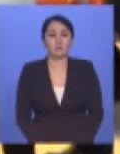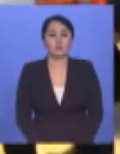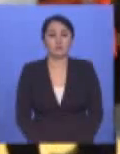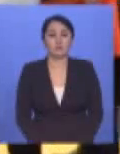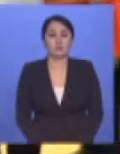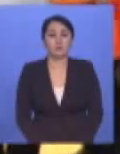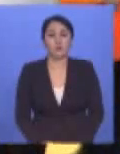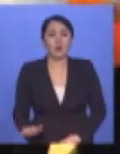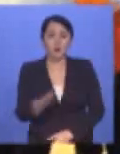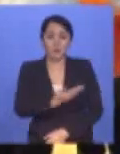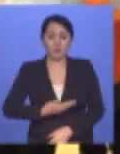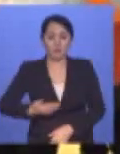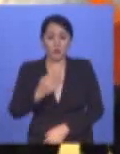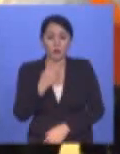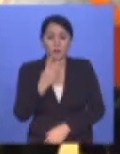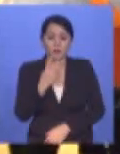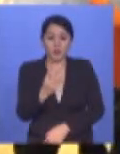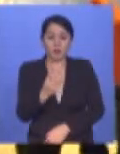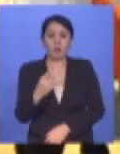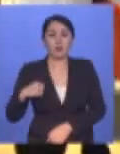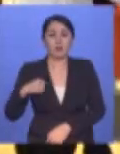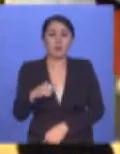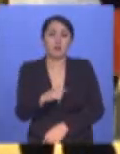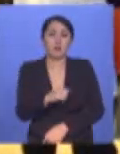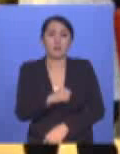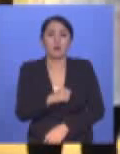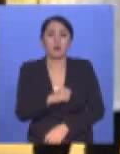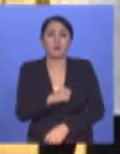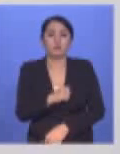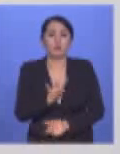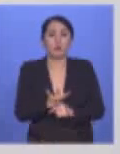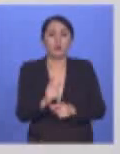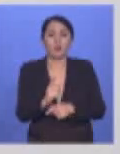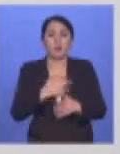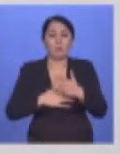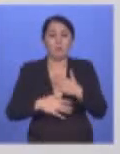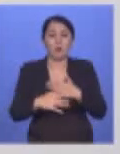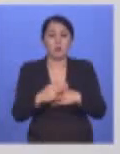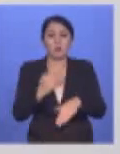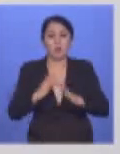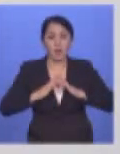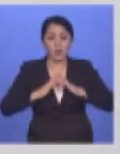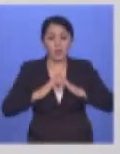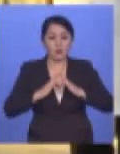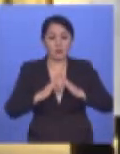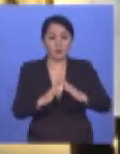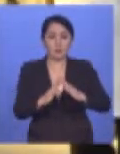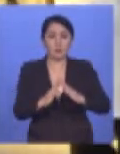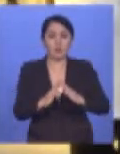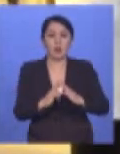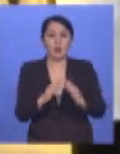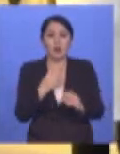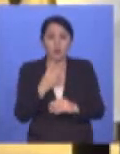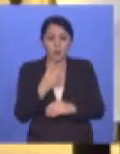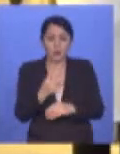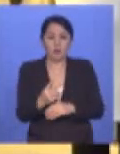де көріп, өзіміз көзбен соған өте қуаныштымыз. Біздерімді Тбилисиға келгенде бәрін көріп,